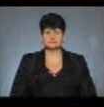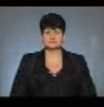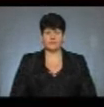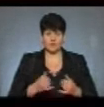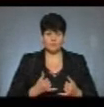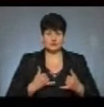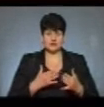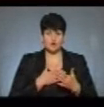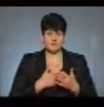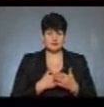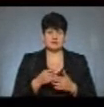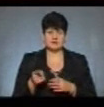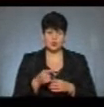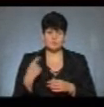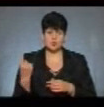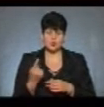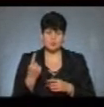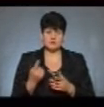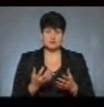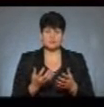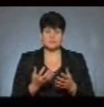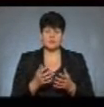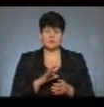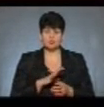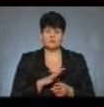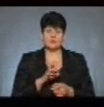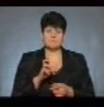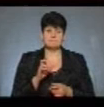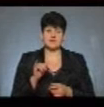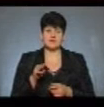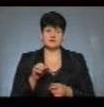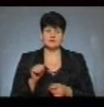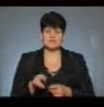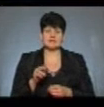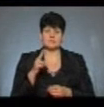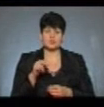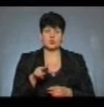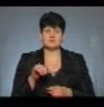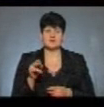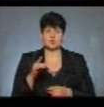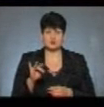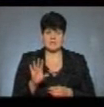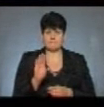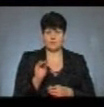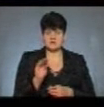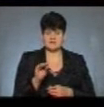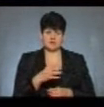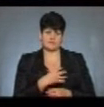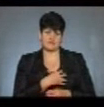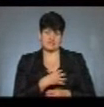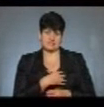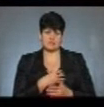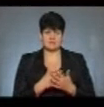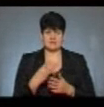почесним громадянином Тернопільської області став біатлоніст, чемпіон світу Дмитро Підручний. Посвідчення, нагрудний знак та